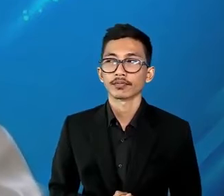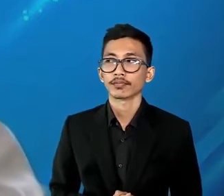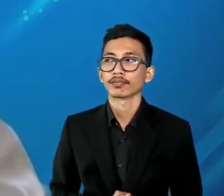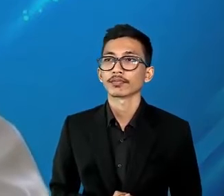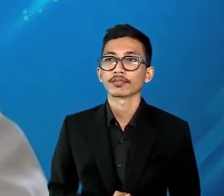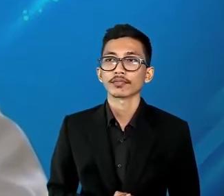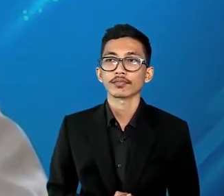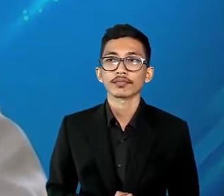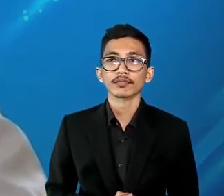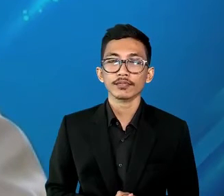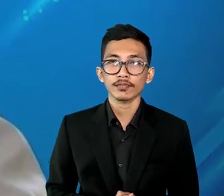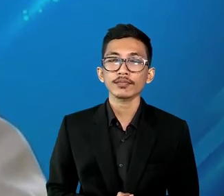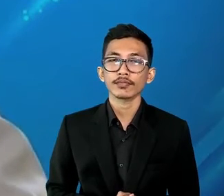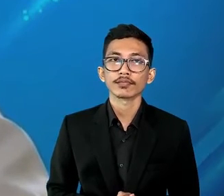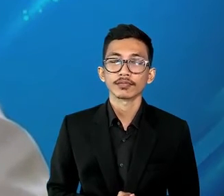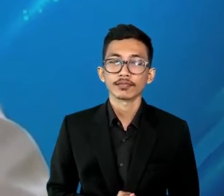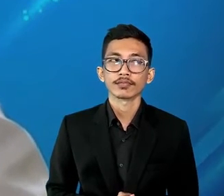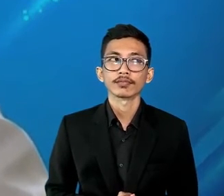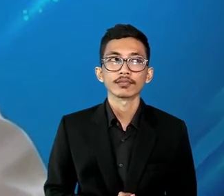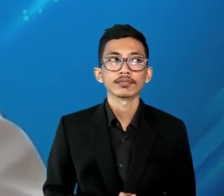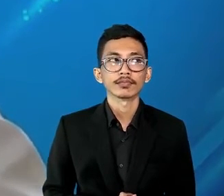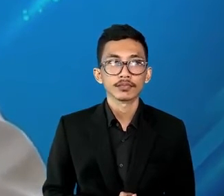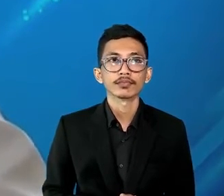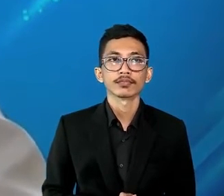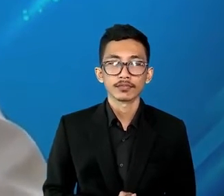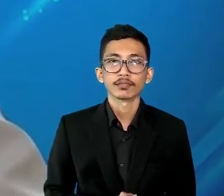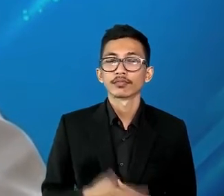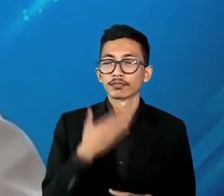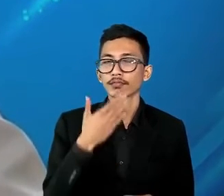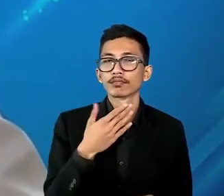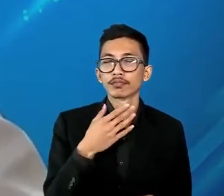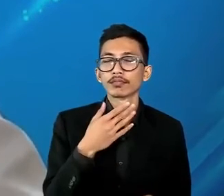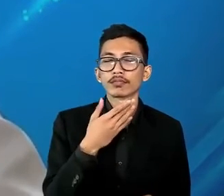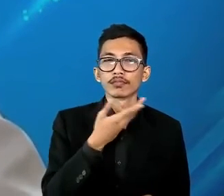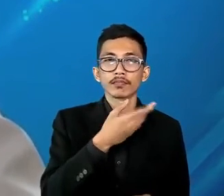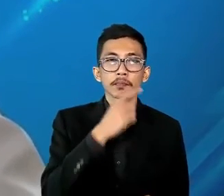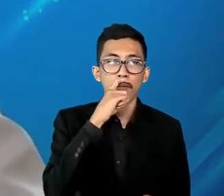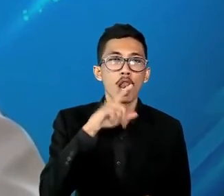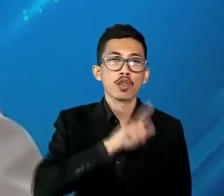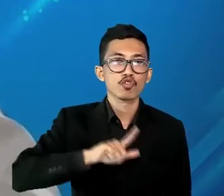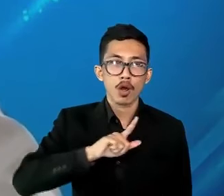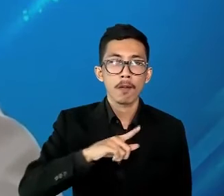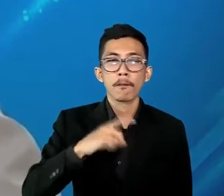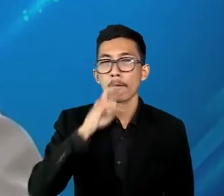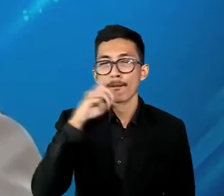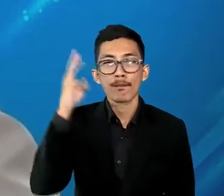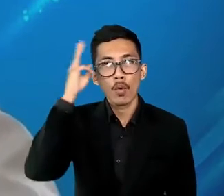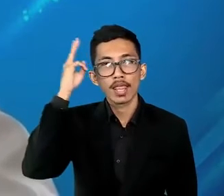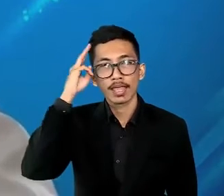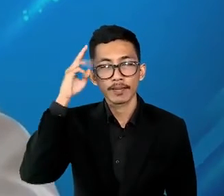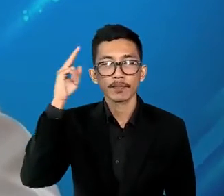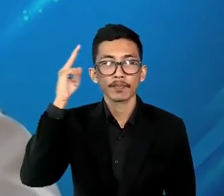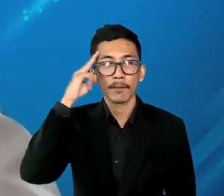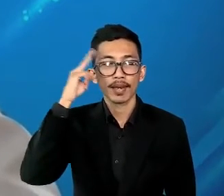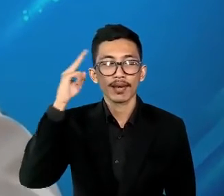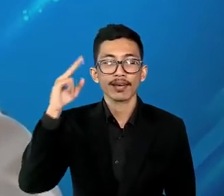terus terang kepada Pak Lurah, kepada para bupati, pimpinan daerah, kita mulai